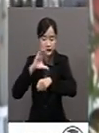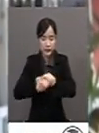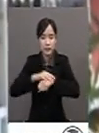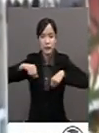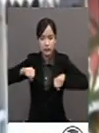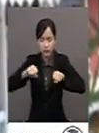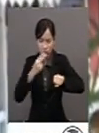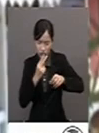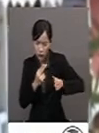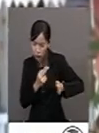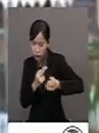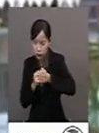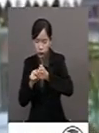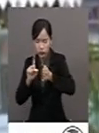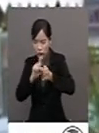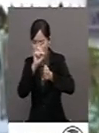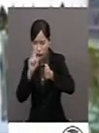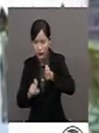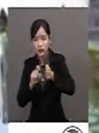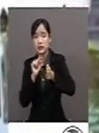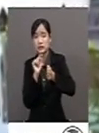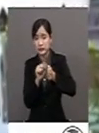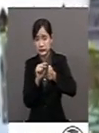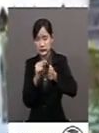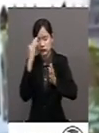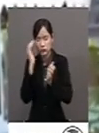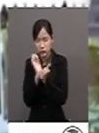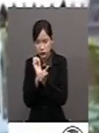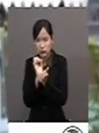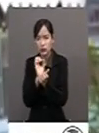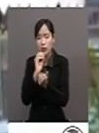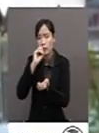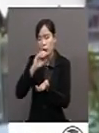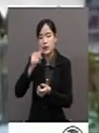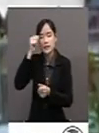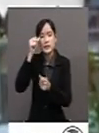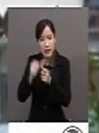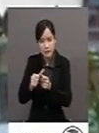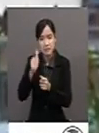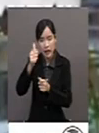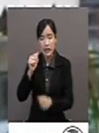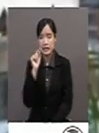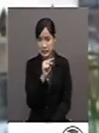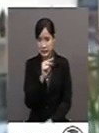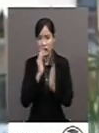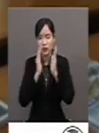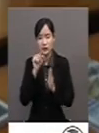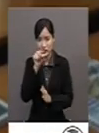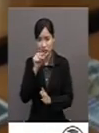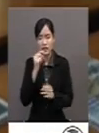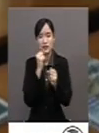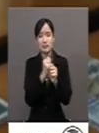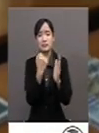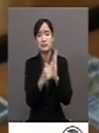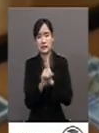ยนต์ต้องสงสัยครับที่ซอยสุขาภิบาล5ตำรวจก็อ้างว่าจำได้ว่าคุณสายันเนี่ยคือคนร้ายโ